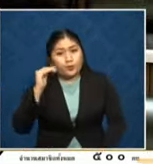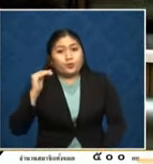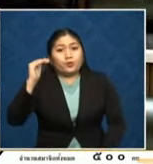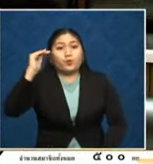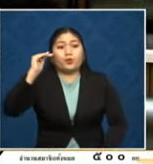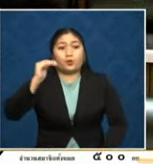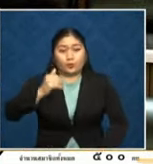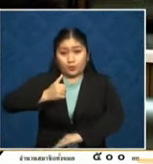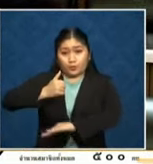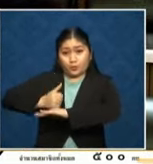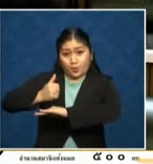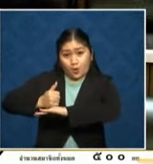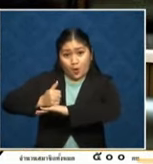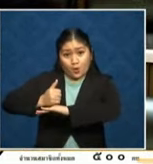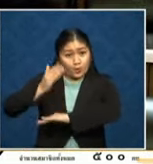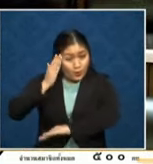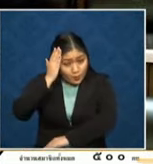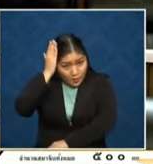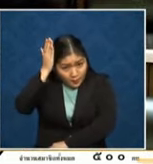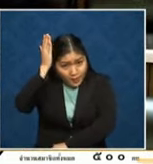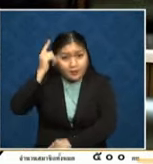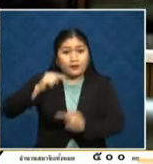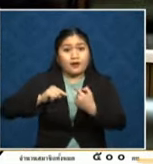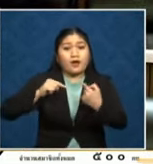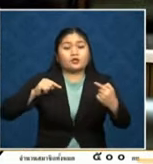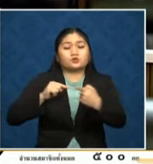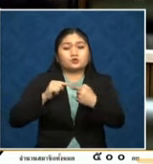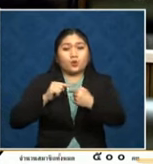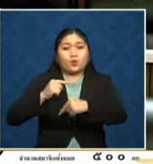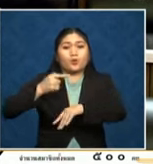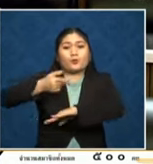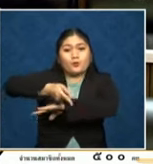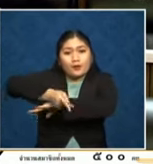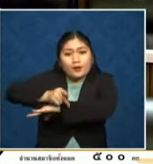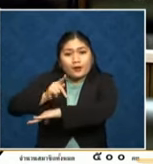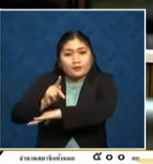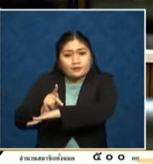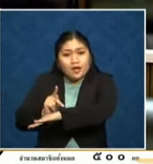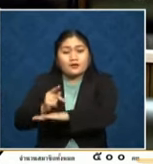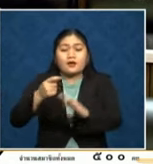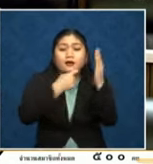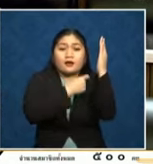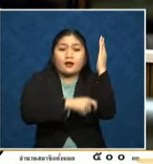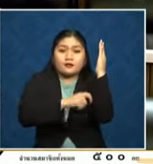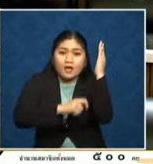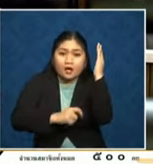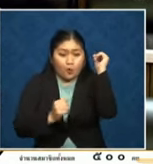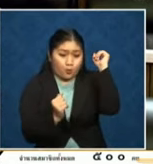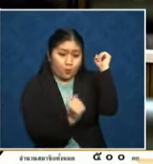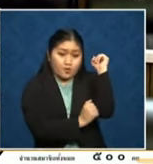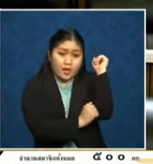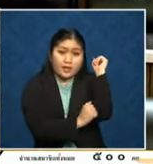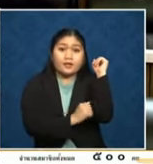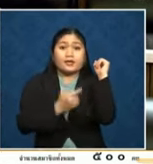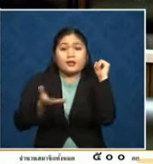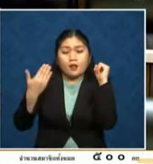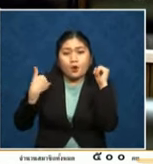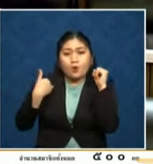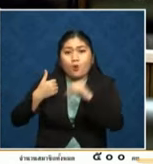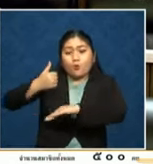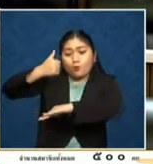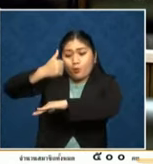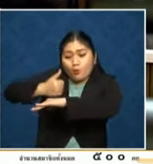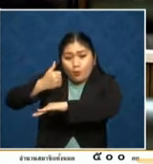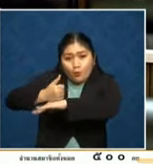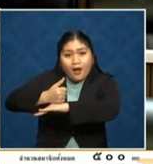ตรร้อยเอกธรรมนัสพรหมเผ่าท่านประธานบอร์ดการยางแห่งประเทศไทยผู้ใหญ่เพิกเลิศวังพงผู้ว่าการยางแห่งประเทศไท